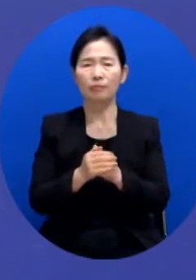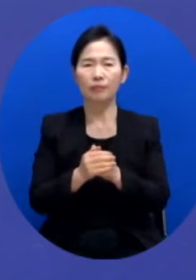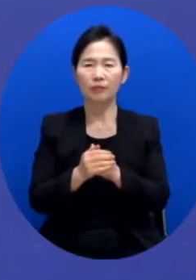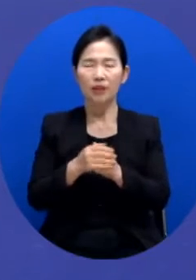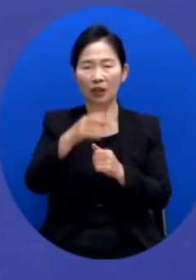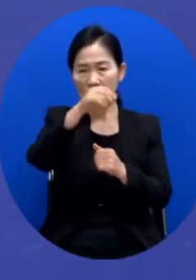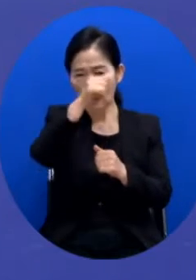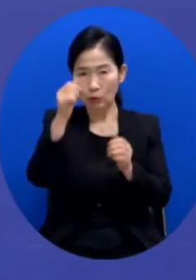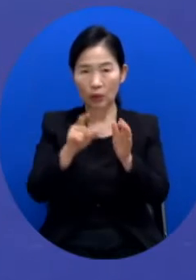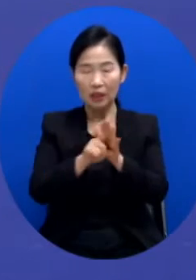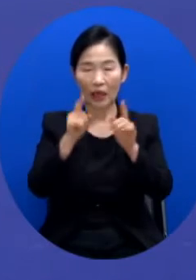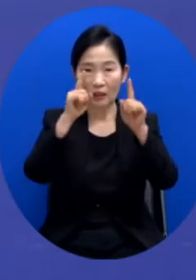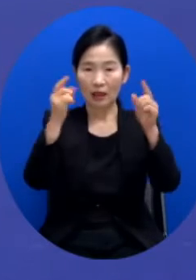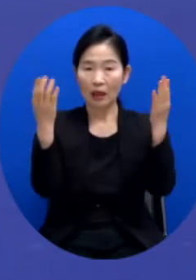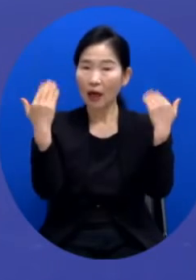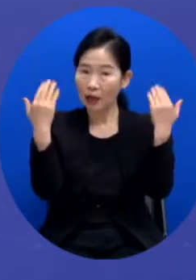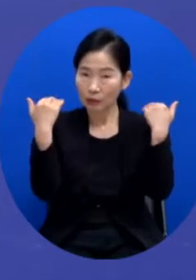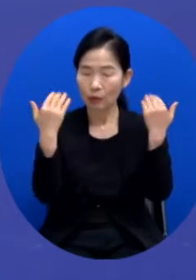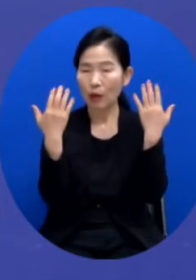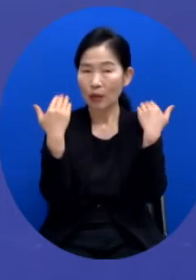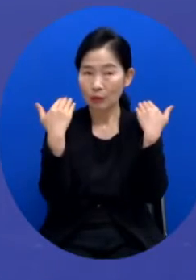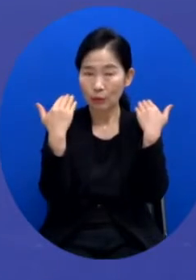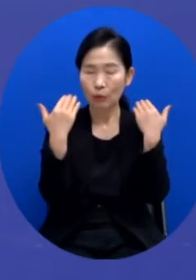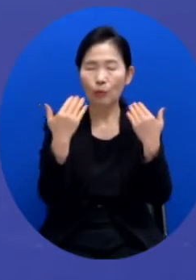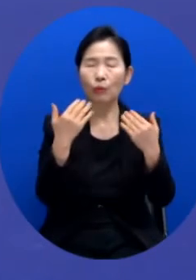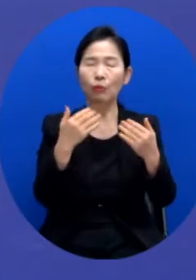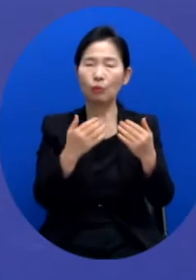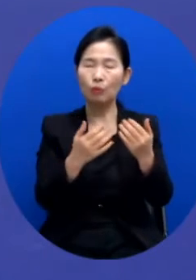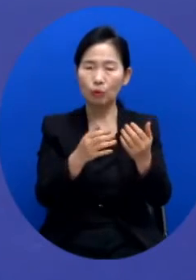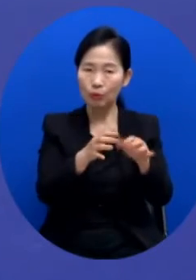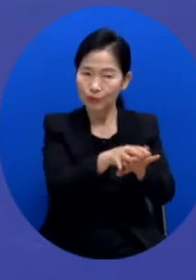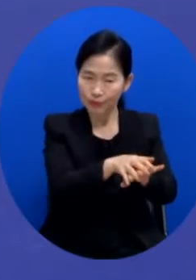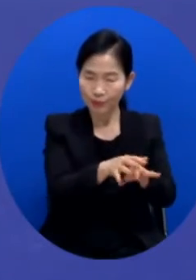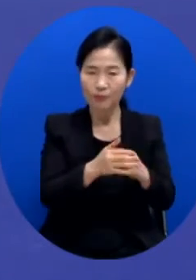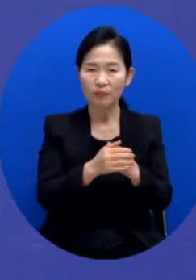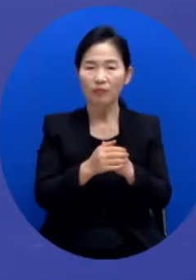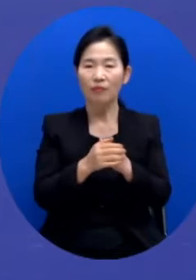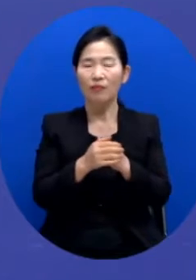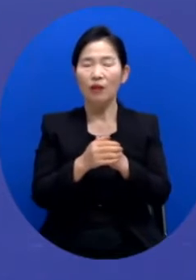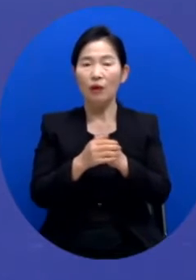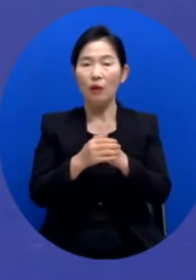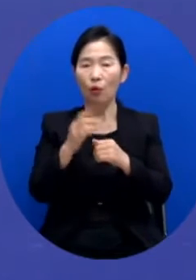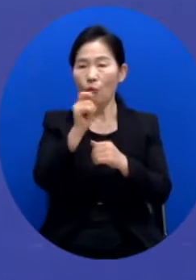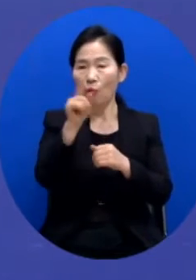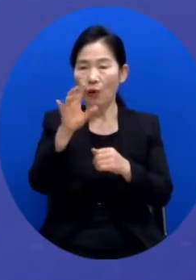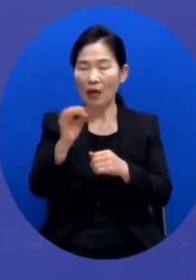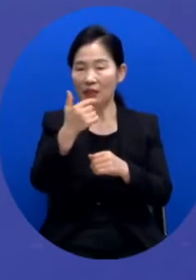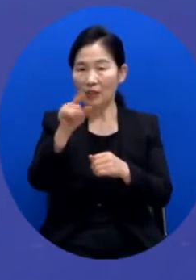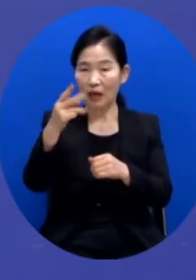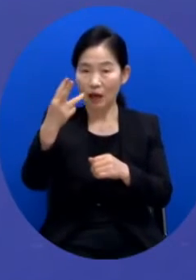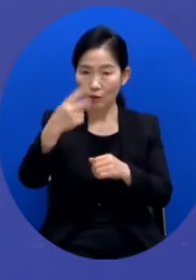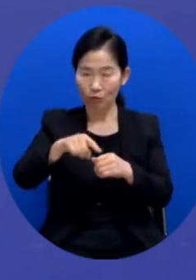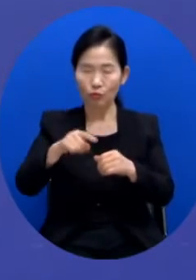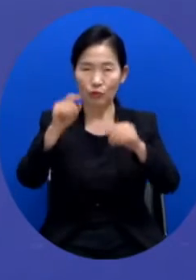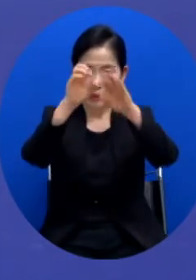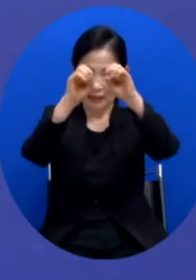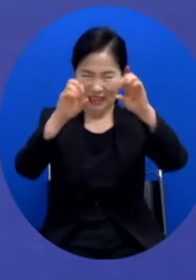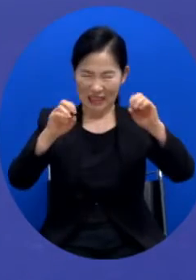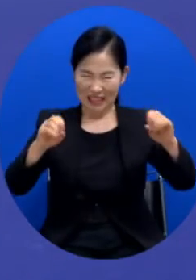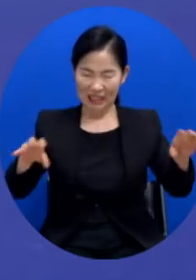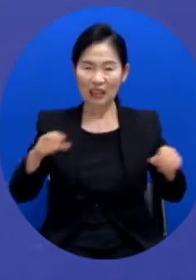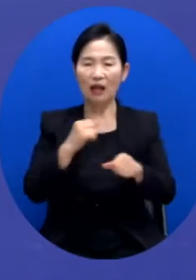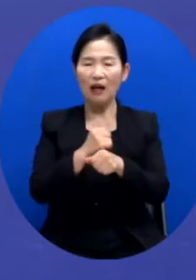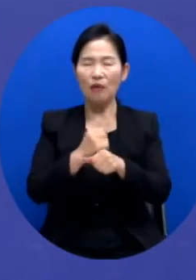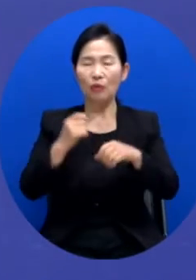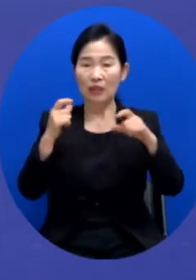장로의 신학 대학교 캠퍼스 추진단 2 광나루역 대형 트리에 불을 밝히고 지역 상인들과 함께하는 성탄 나눔